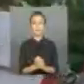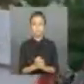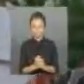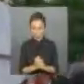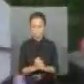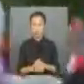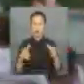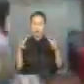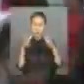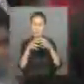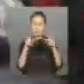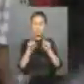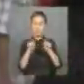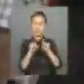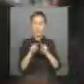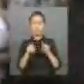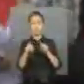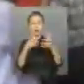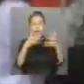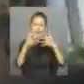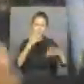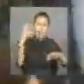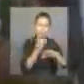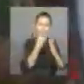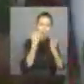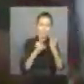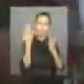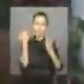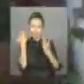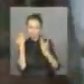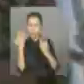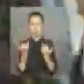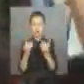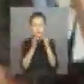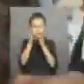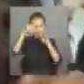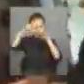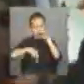รมทางการเมืองที่ยังไม่ถึงเวลาที่จะชี้แจงในรายละเอียดแต่ย้ำว่าการลงห